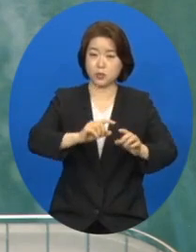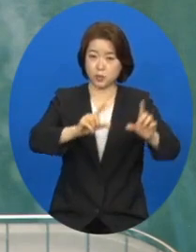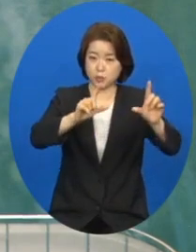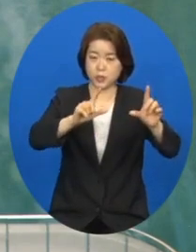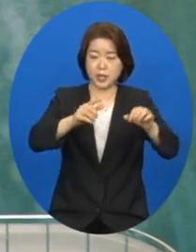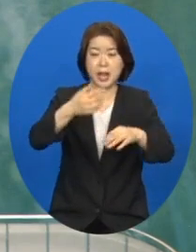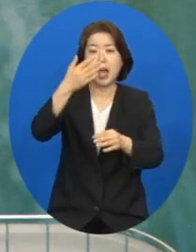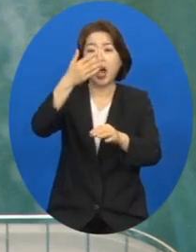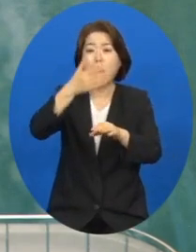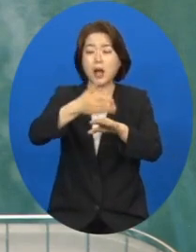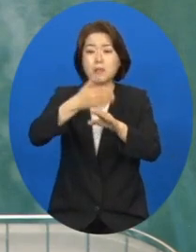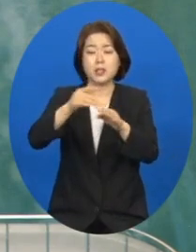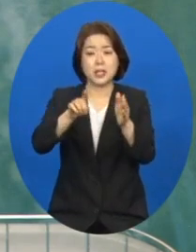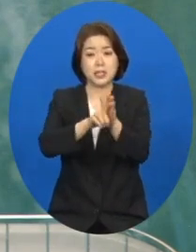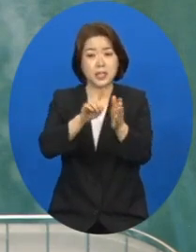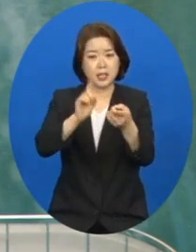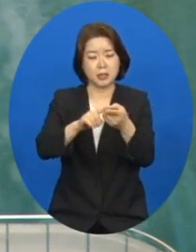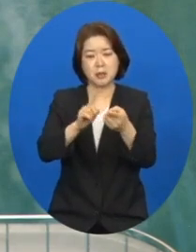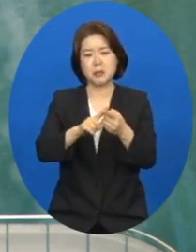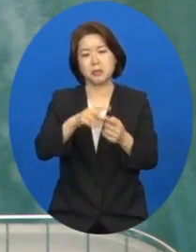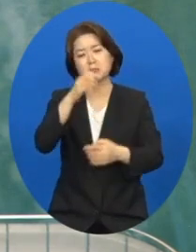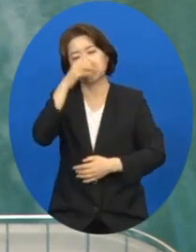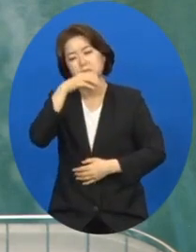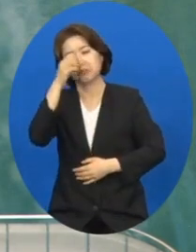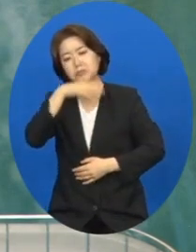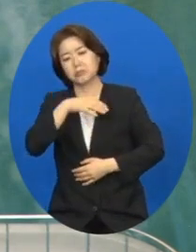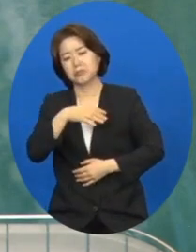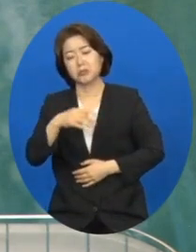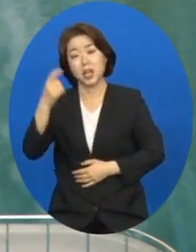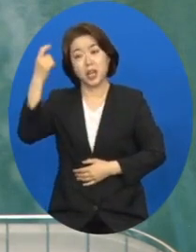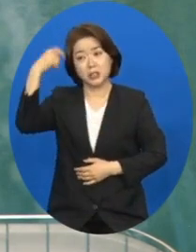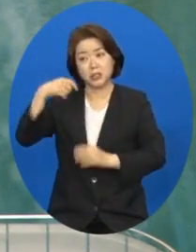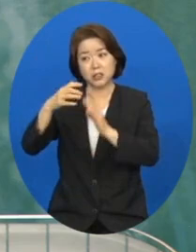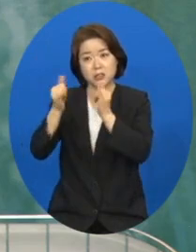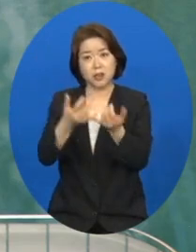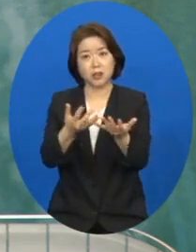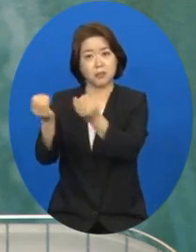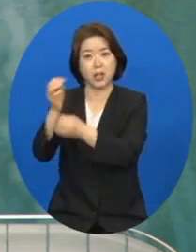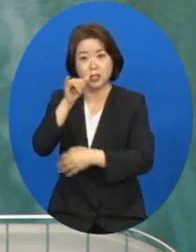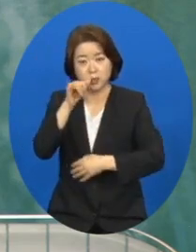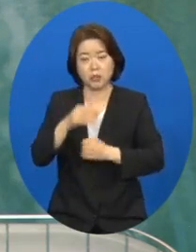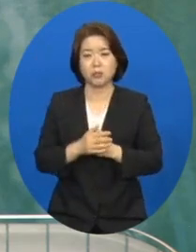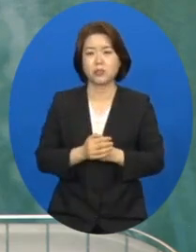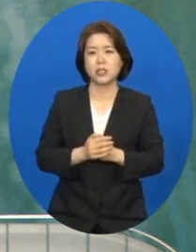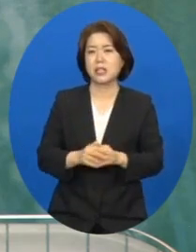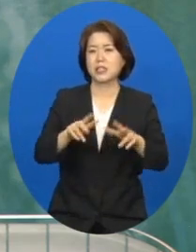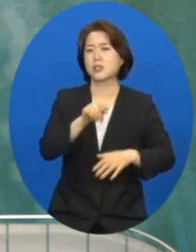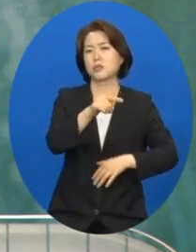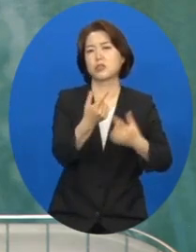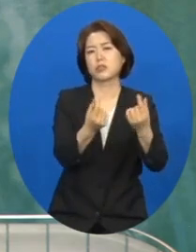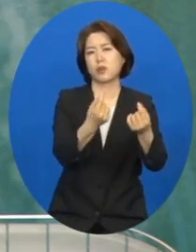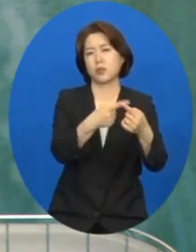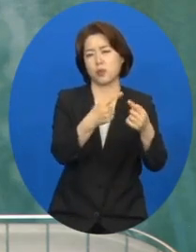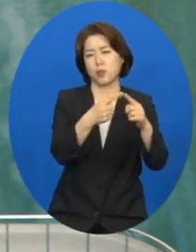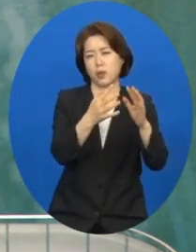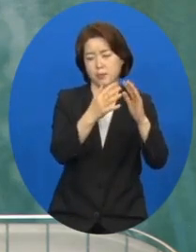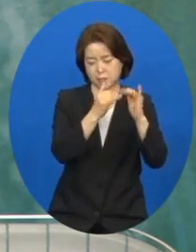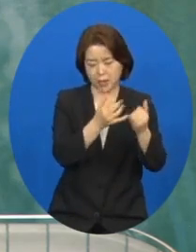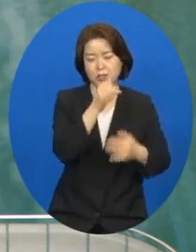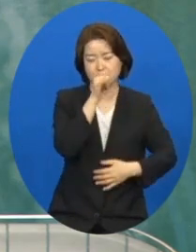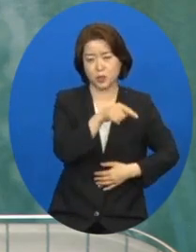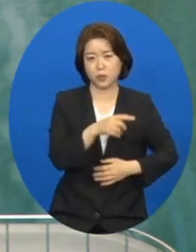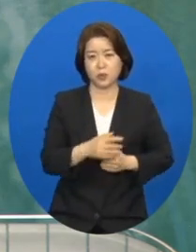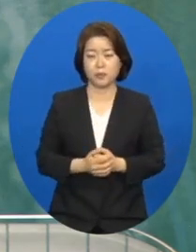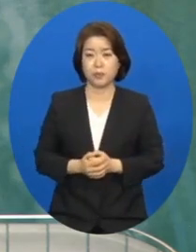소홀히 생각하시는 분들 꽤 많으실 겁니다. 또 실제로 그런 교회들도 있습니다. 우리가 농사